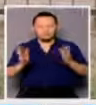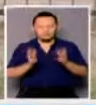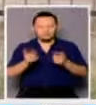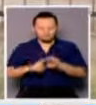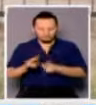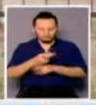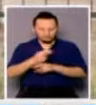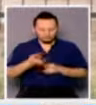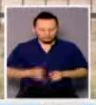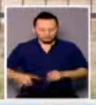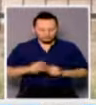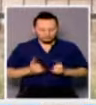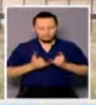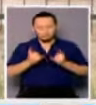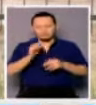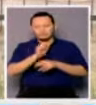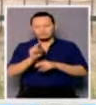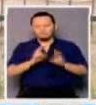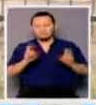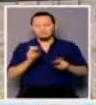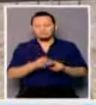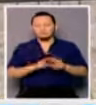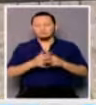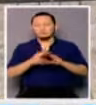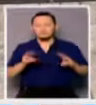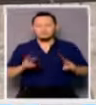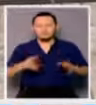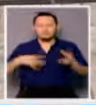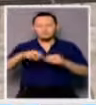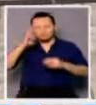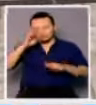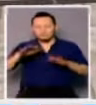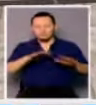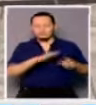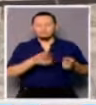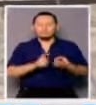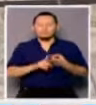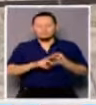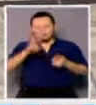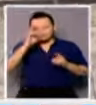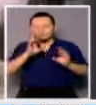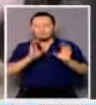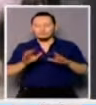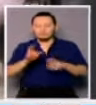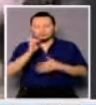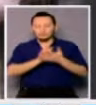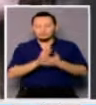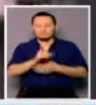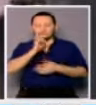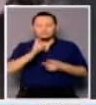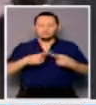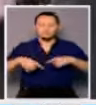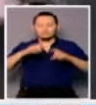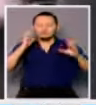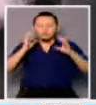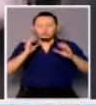тәрбиелеу, туған жерді қастерлеуді үйрету. Шараға аудан әкімі, барлық мемлекеттік мекеме ұжымдары, мемлекеттік қызметкерлер және жастар ұйымдары, студенттер